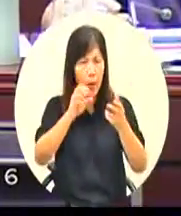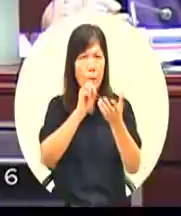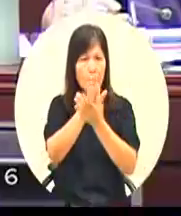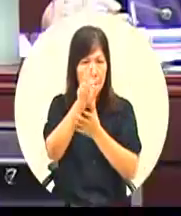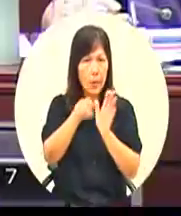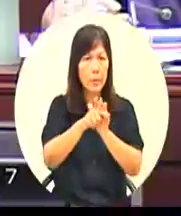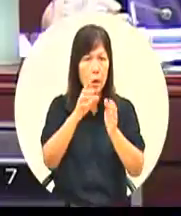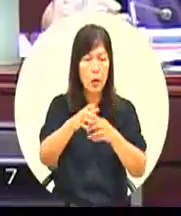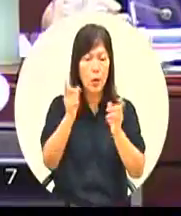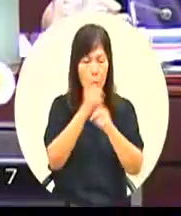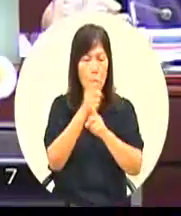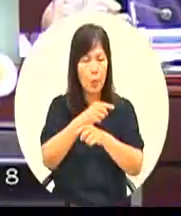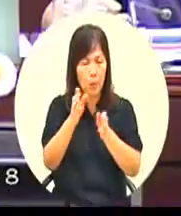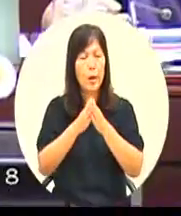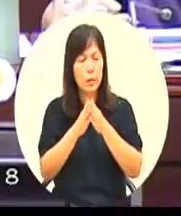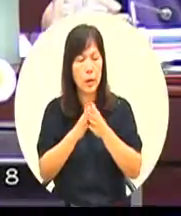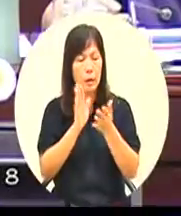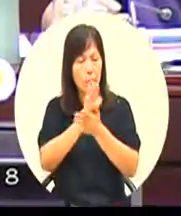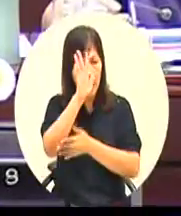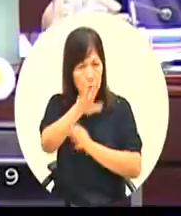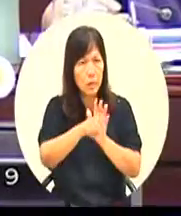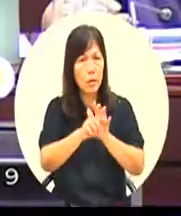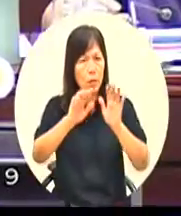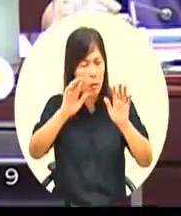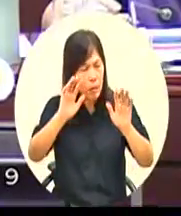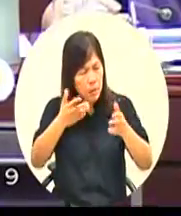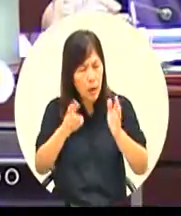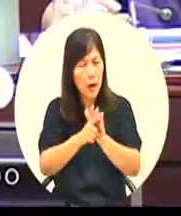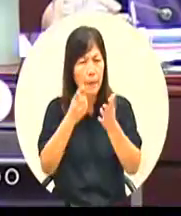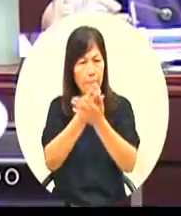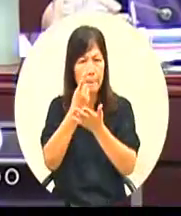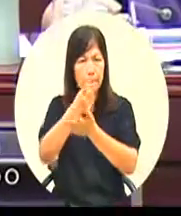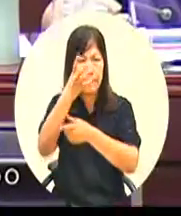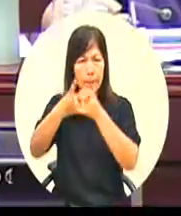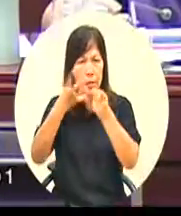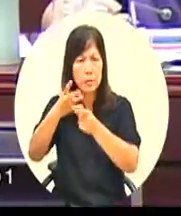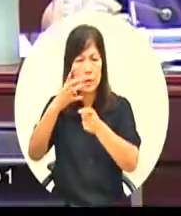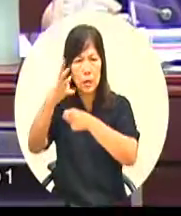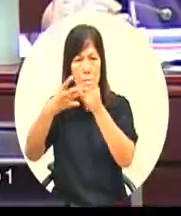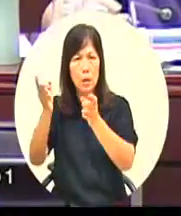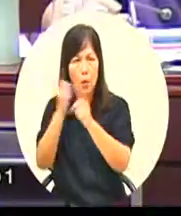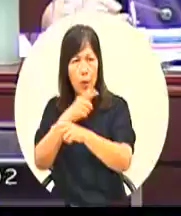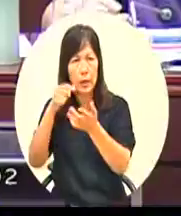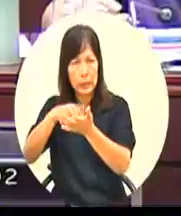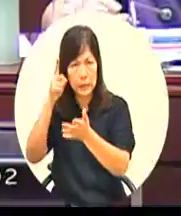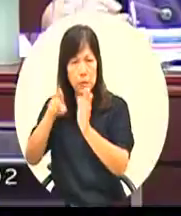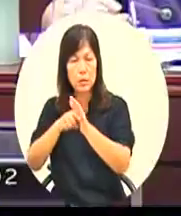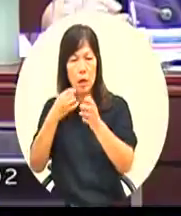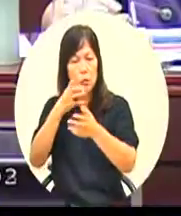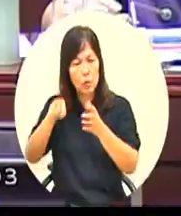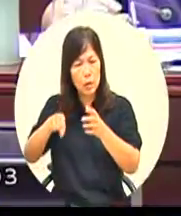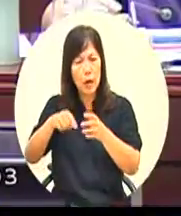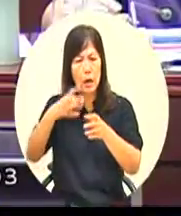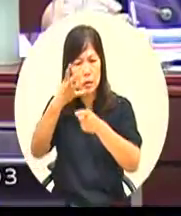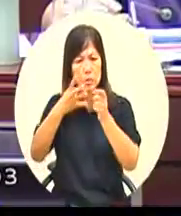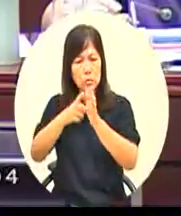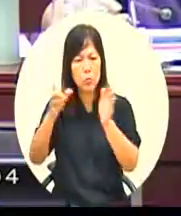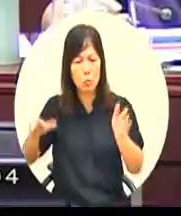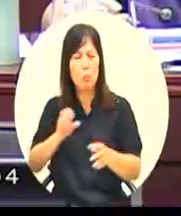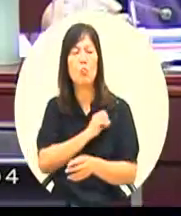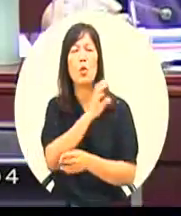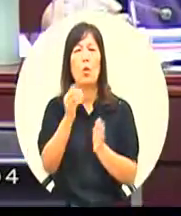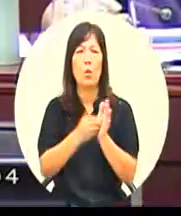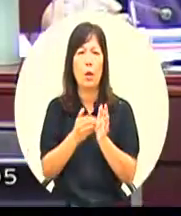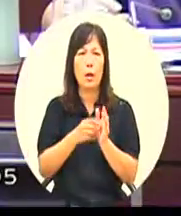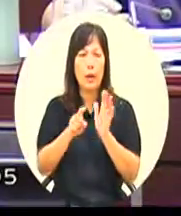资讯的设备的更换，那以后呢大概就是每4年就要更替一次，因为这个设备大概只有4年的时间。那个别的